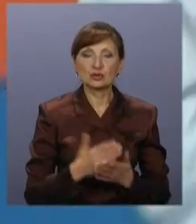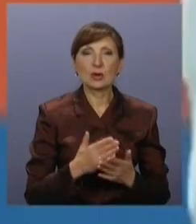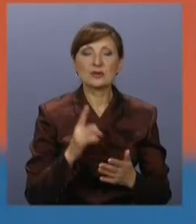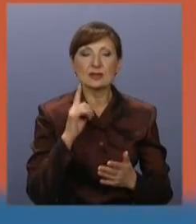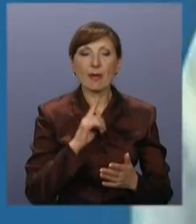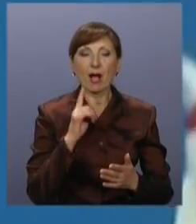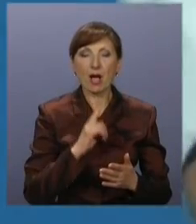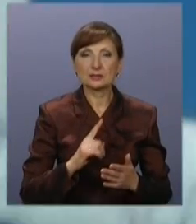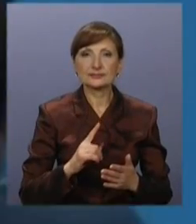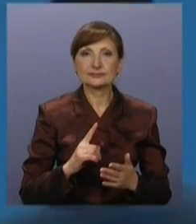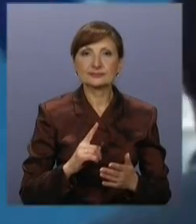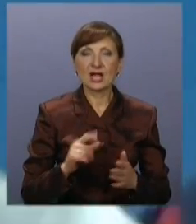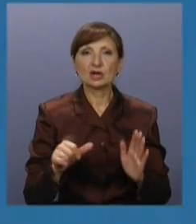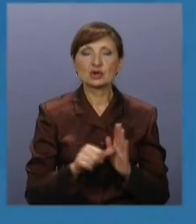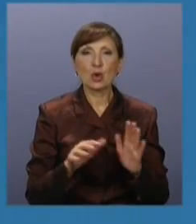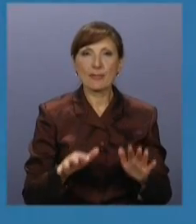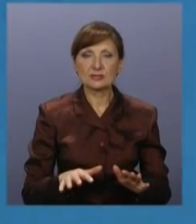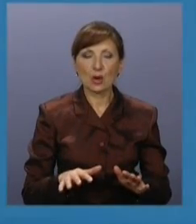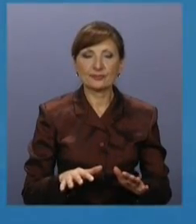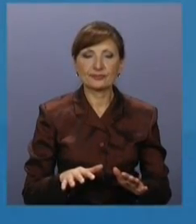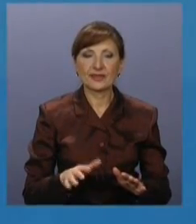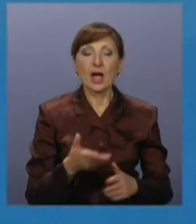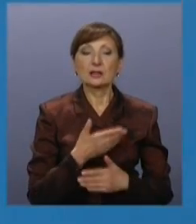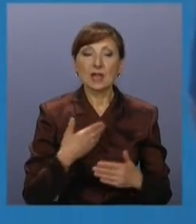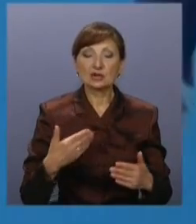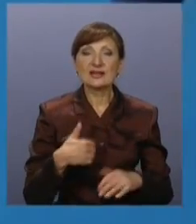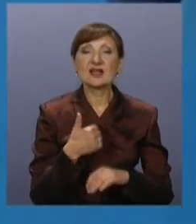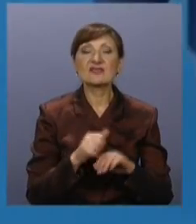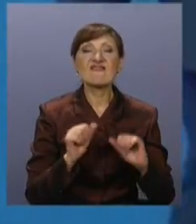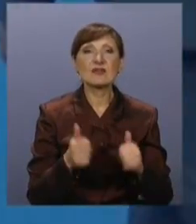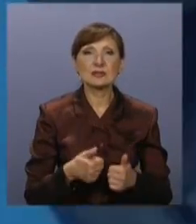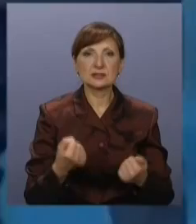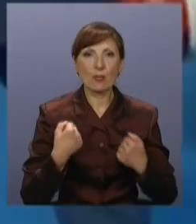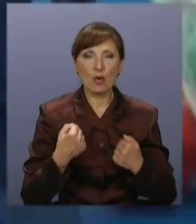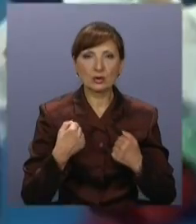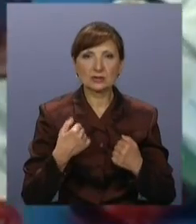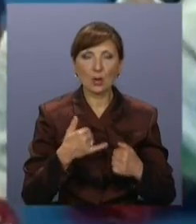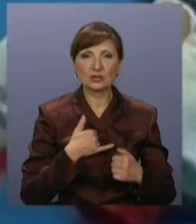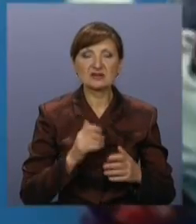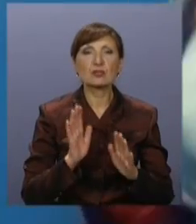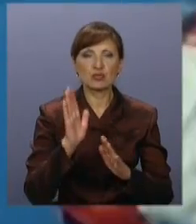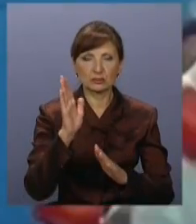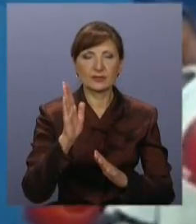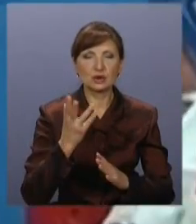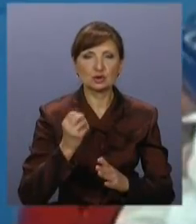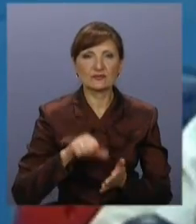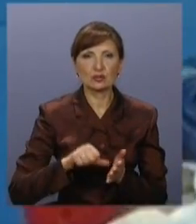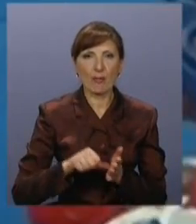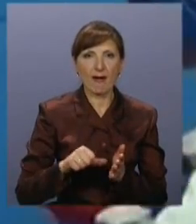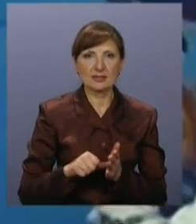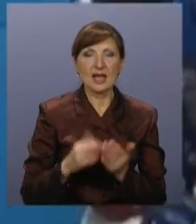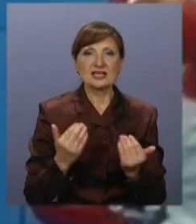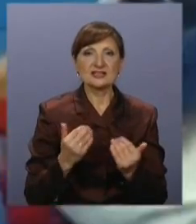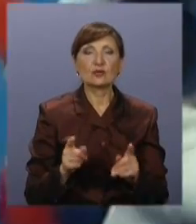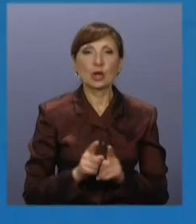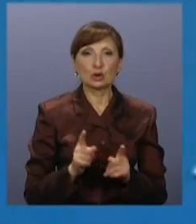на 6-м месте. Но наши основные виды у нас впереди. Я думаю, сегодня